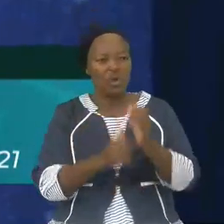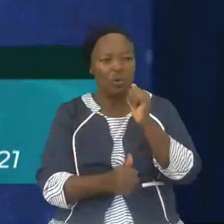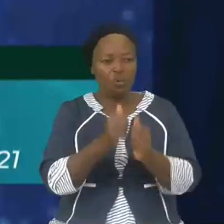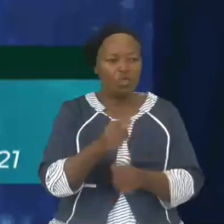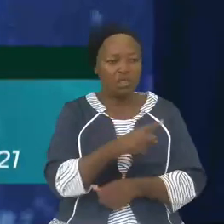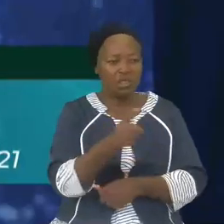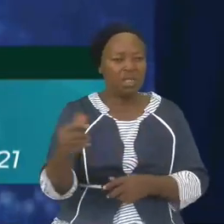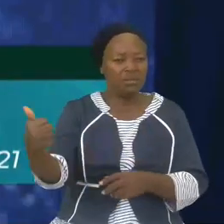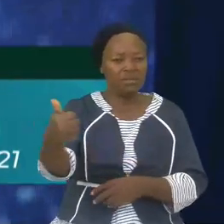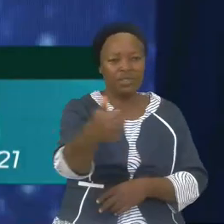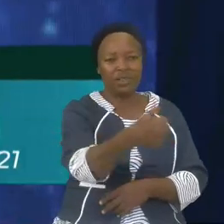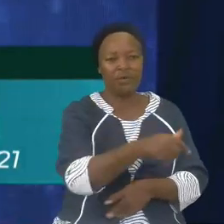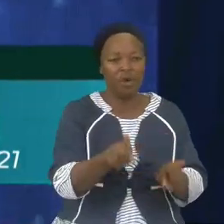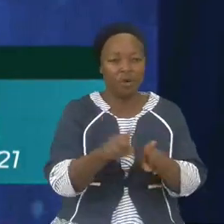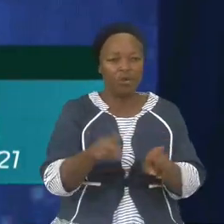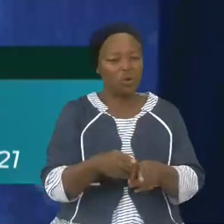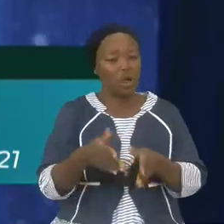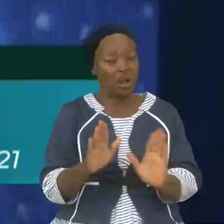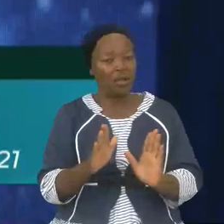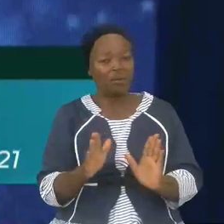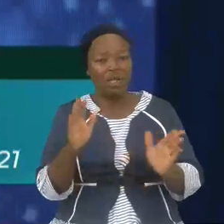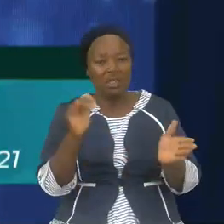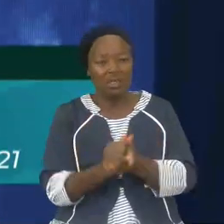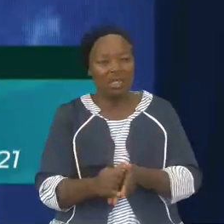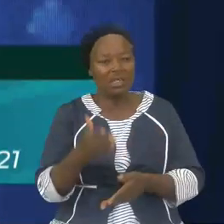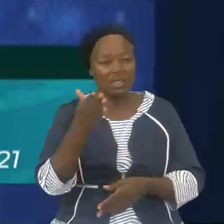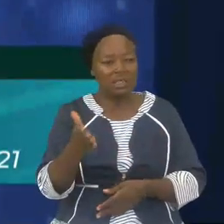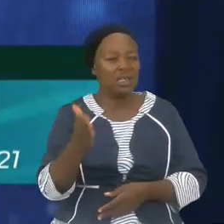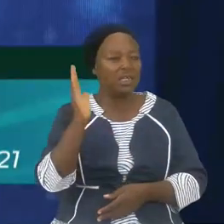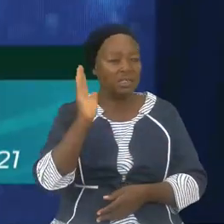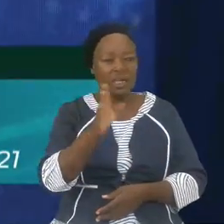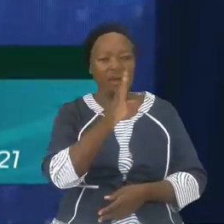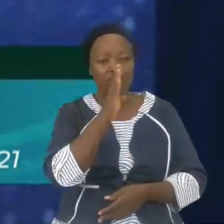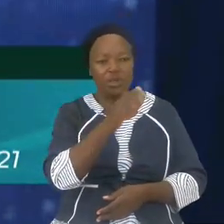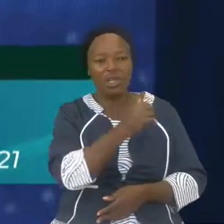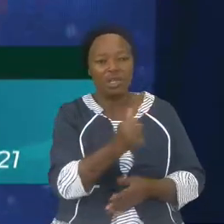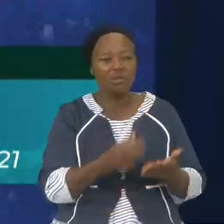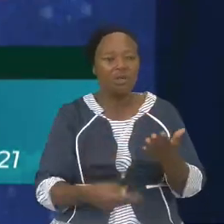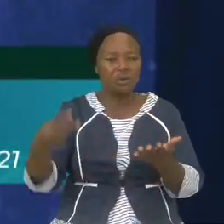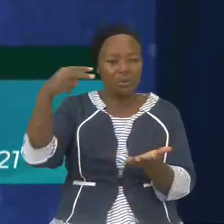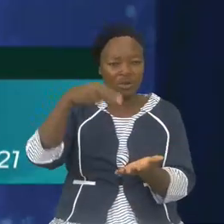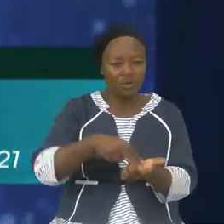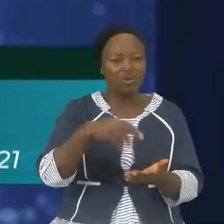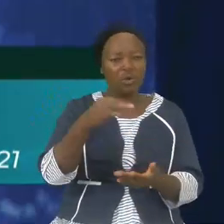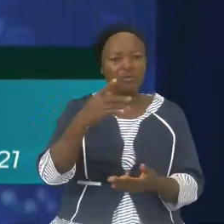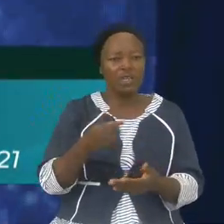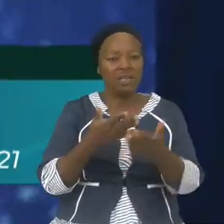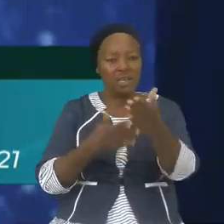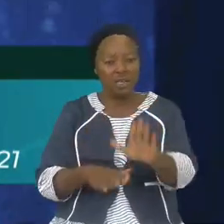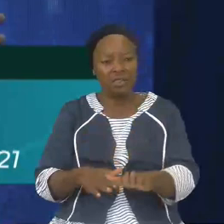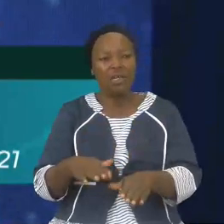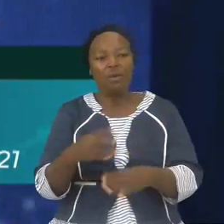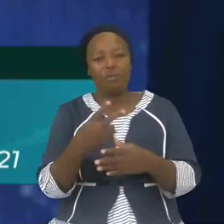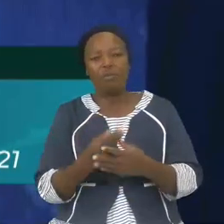16. Acte 24, 16. C'est pourquoi Acte 24,